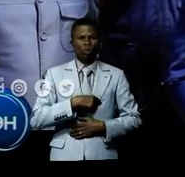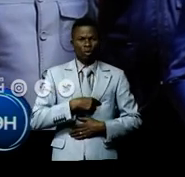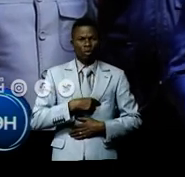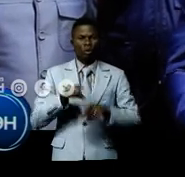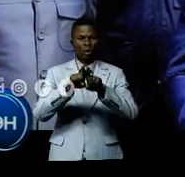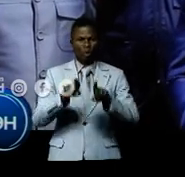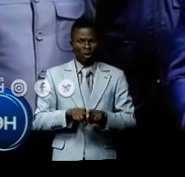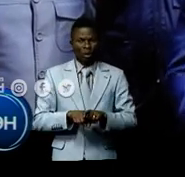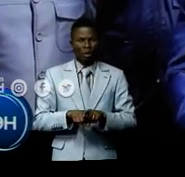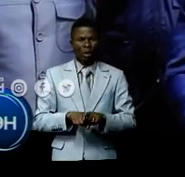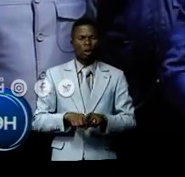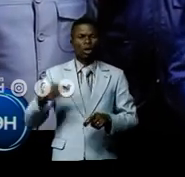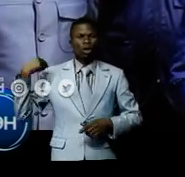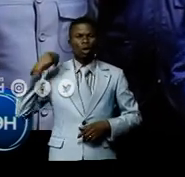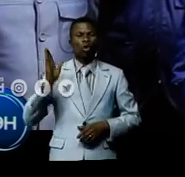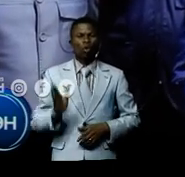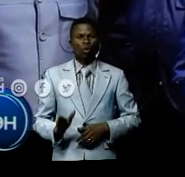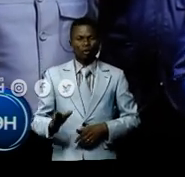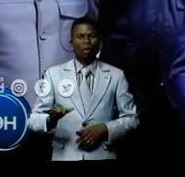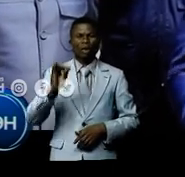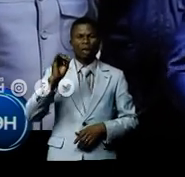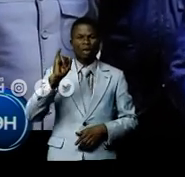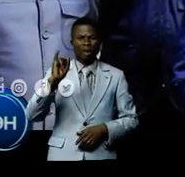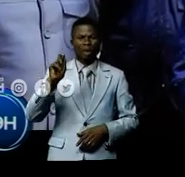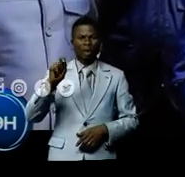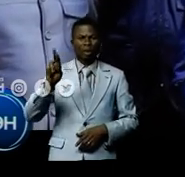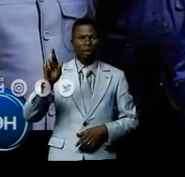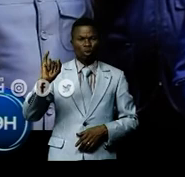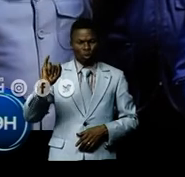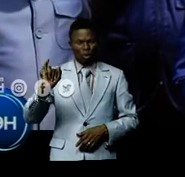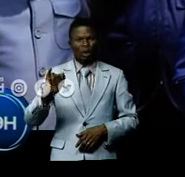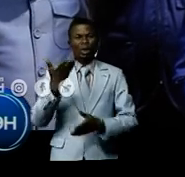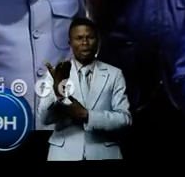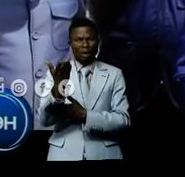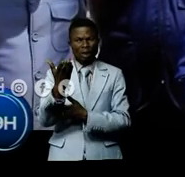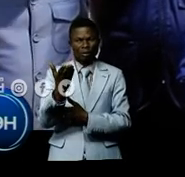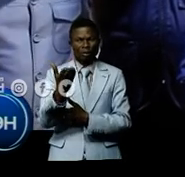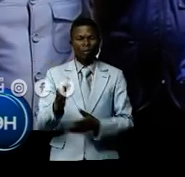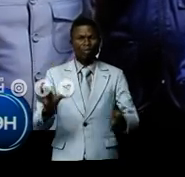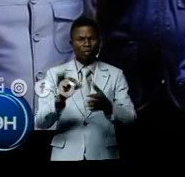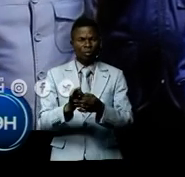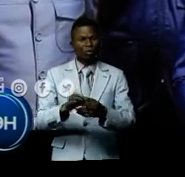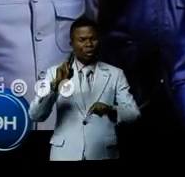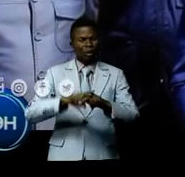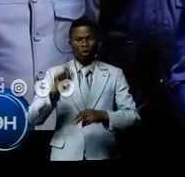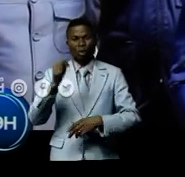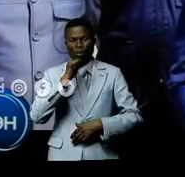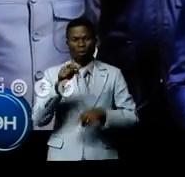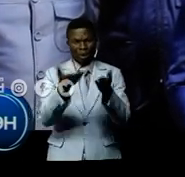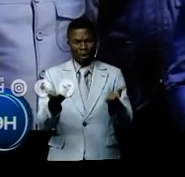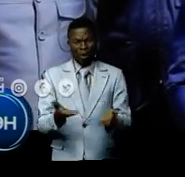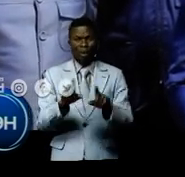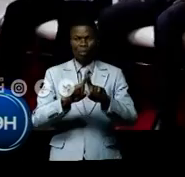et au gouverneur militaire qui est à leur disposition. On ne s'occupe pas seulement de la guerre, c'est pourquoi nous sommes